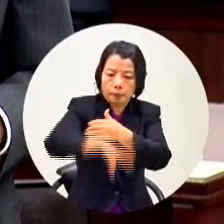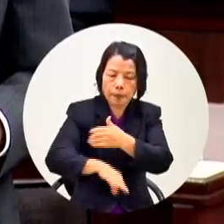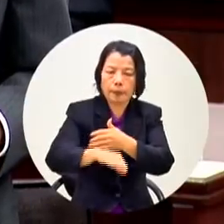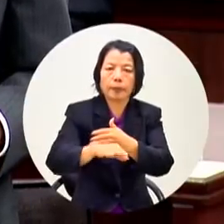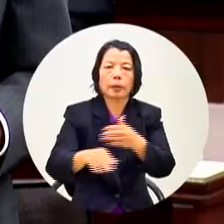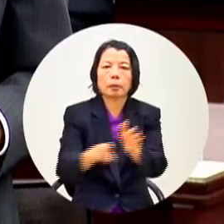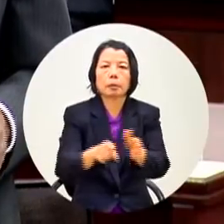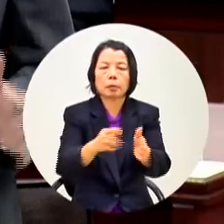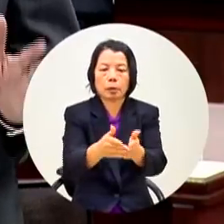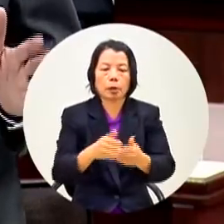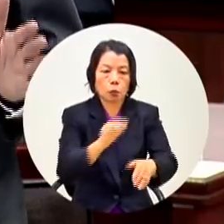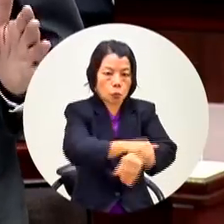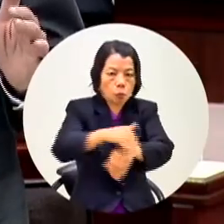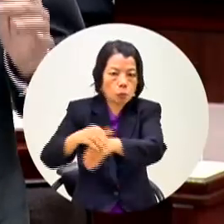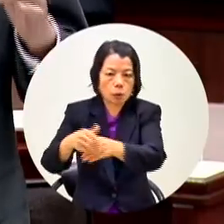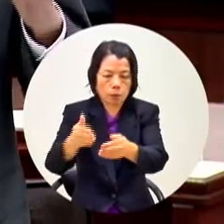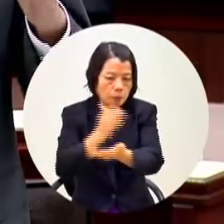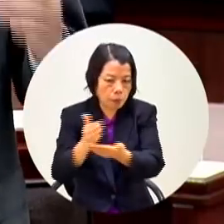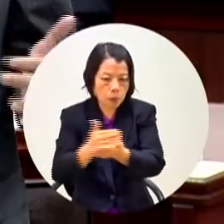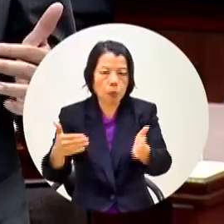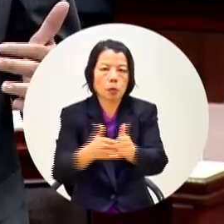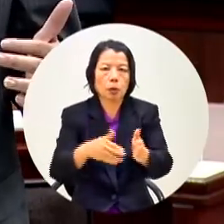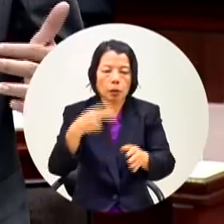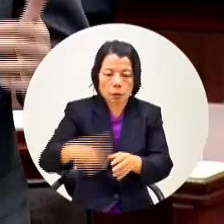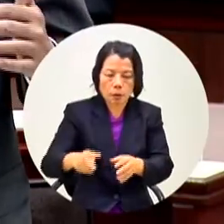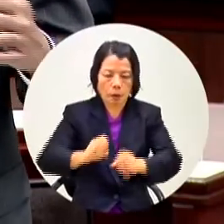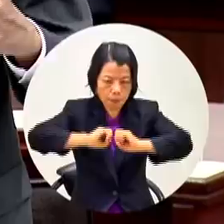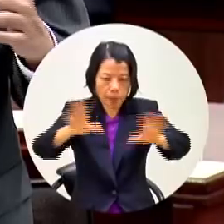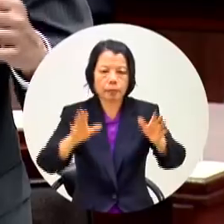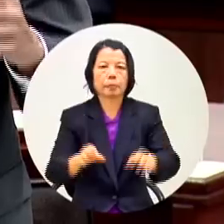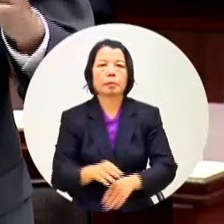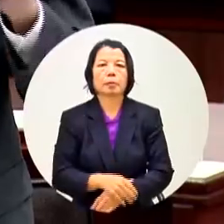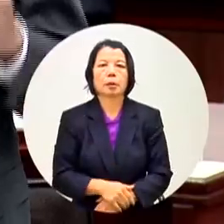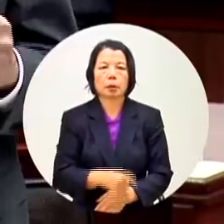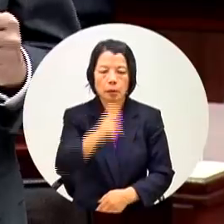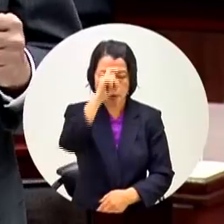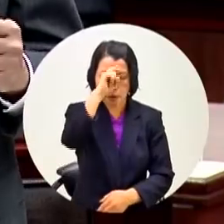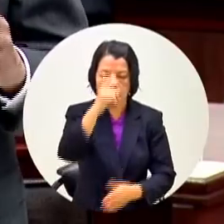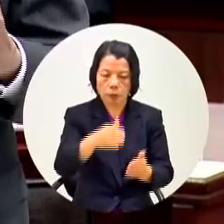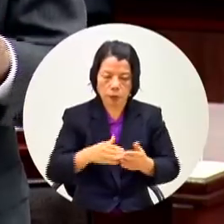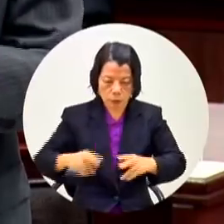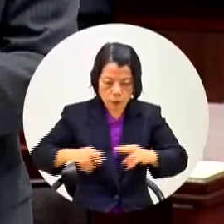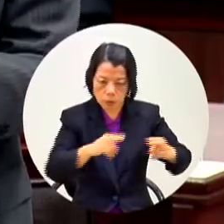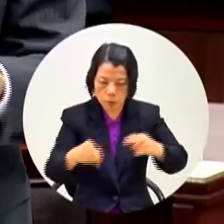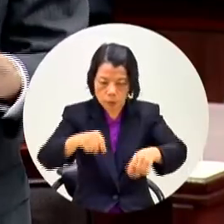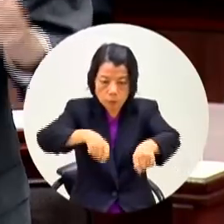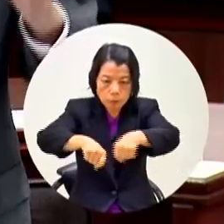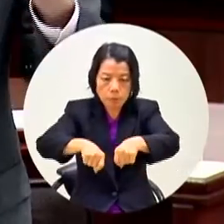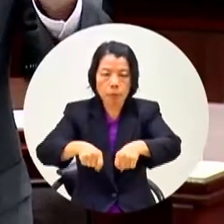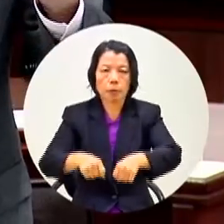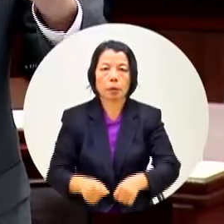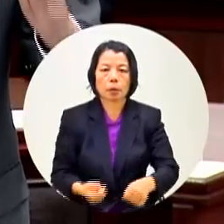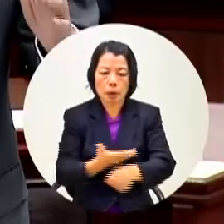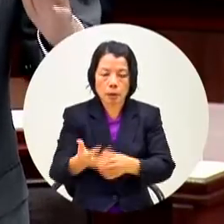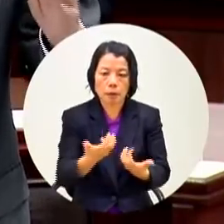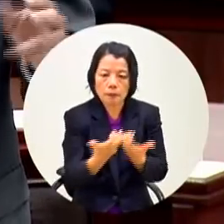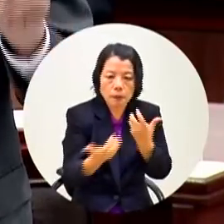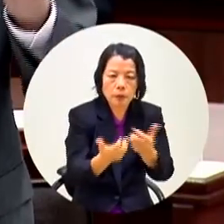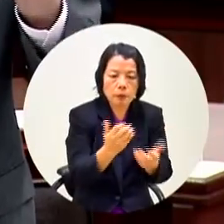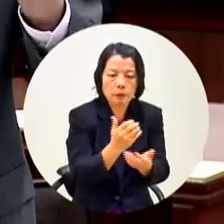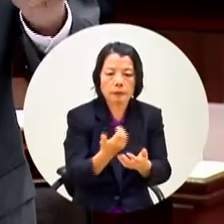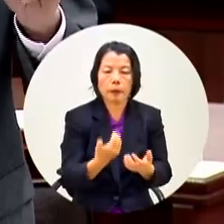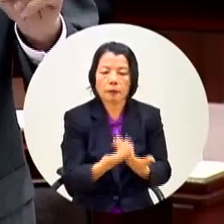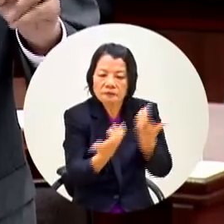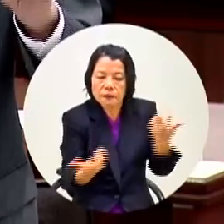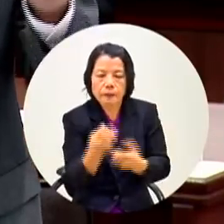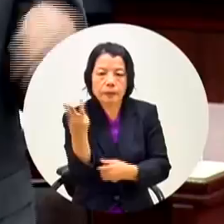来做相关的一个报告。那我希望能够提出一个修正计划，就把这个轻轨分成三阶。刚刚我们市长有提示过的，可施工路段